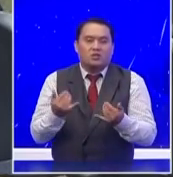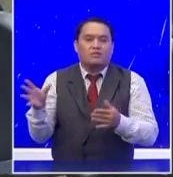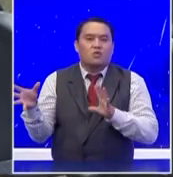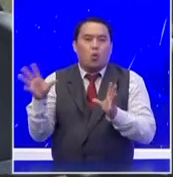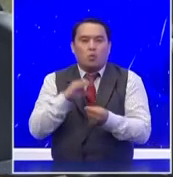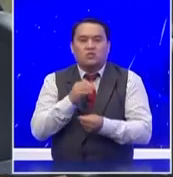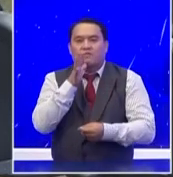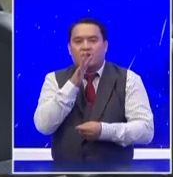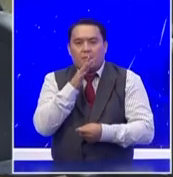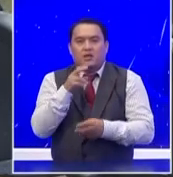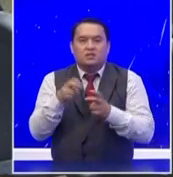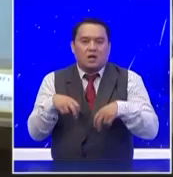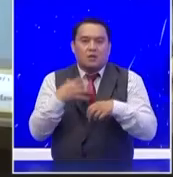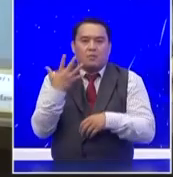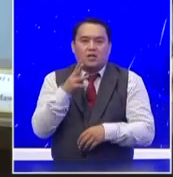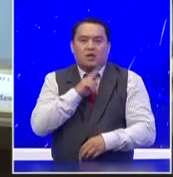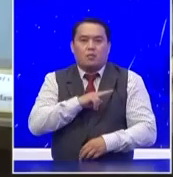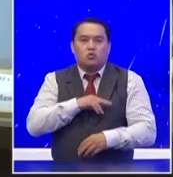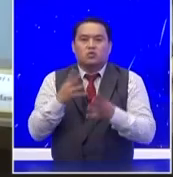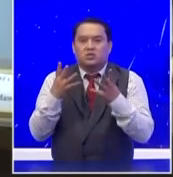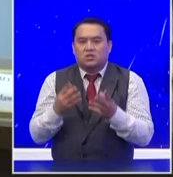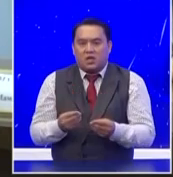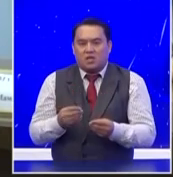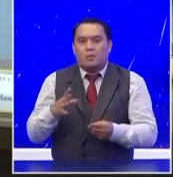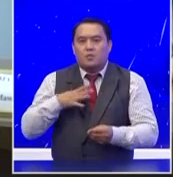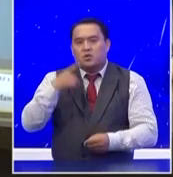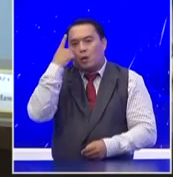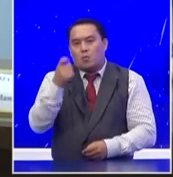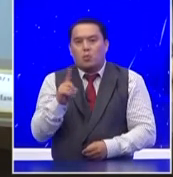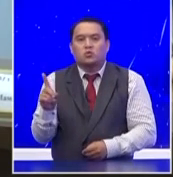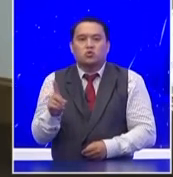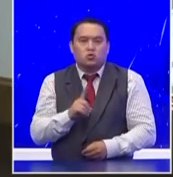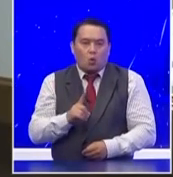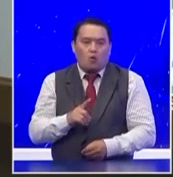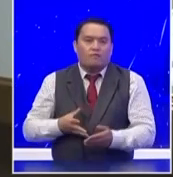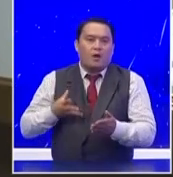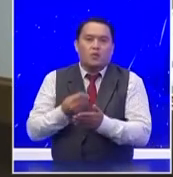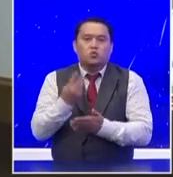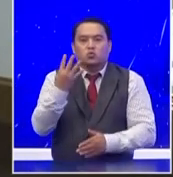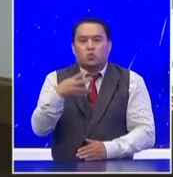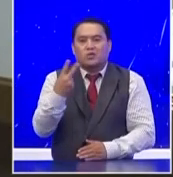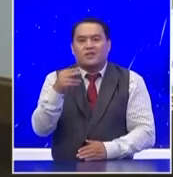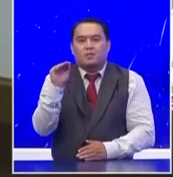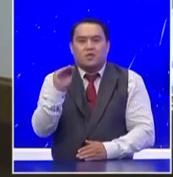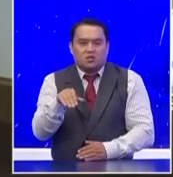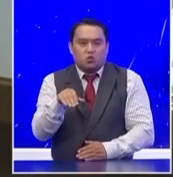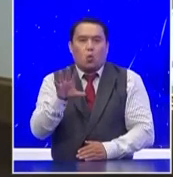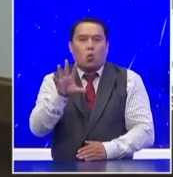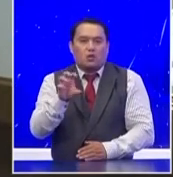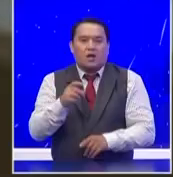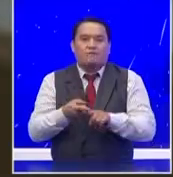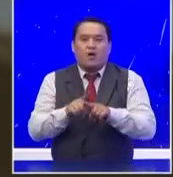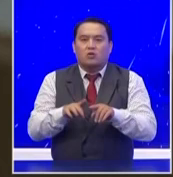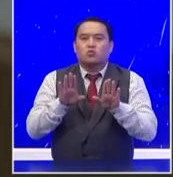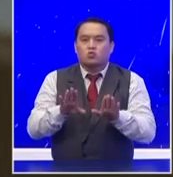общее время рассмотрения заявки – 5 рабочих дней. Зайда Илимжанова напомнила гражданам, что на выплату в 42500 могут рассчитывать